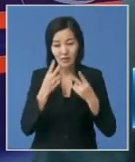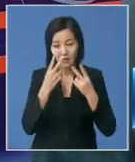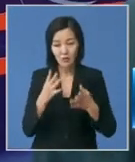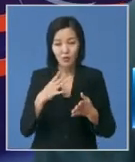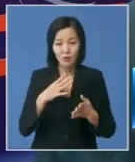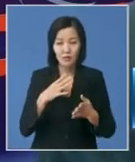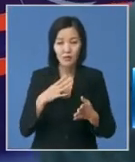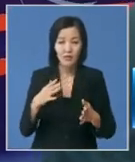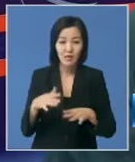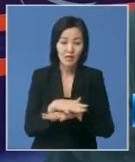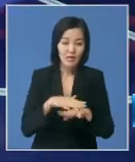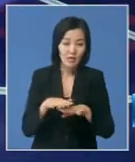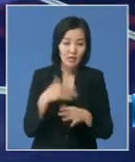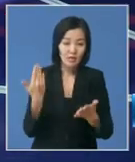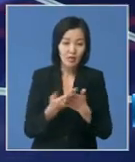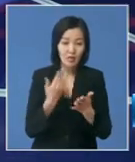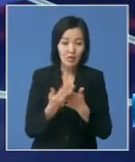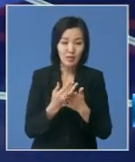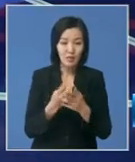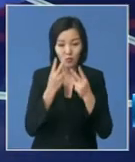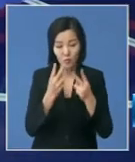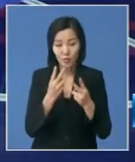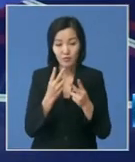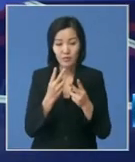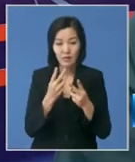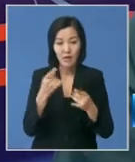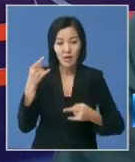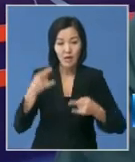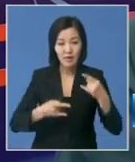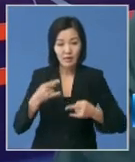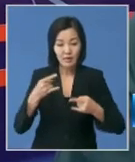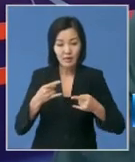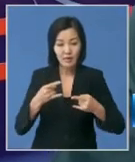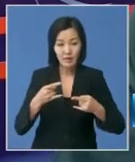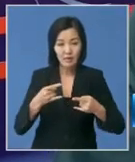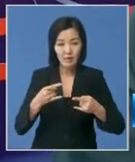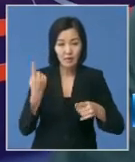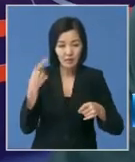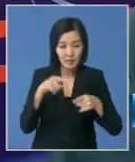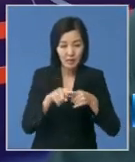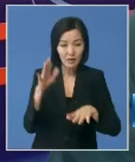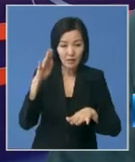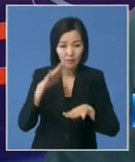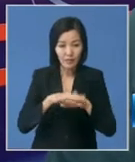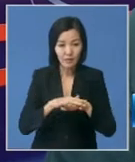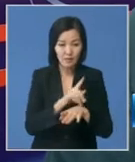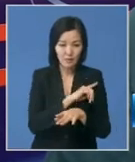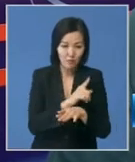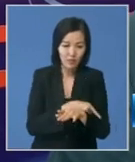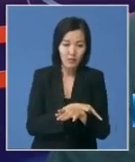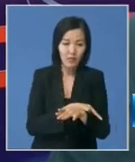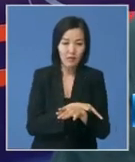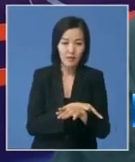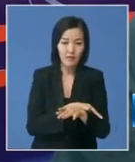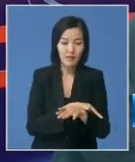елдің жаңалықтарын біліп отырғымыз келеді. Арнаның қалыптасқанын және оның техникалық базасының мықты екендігін